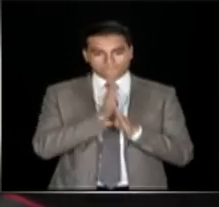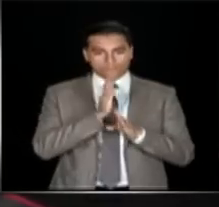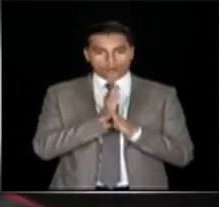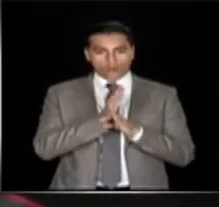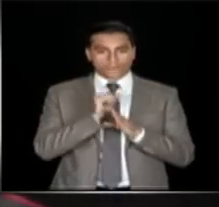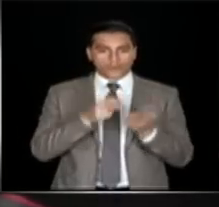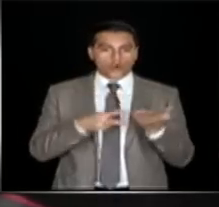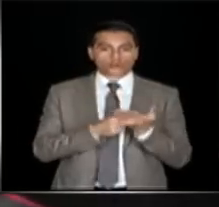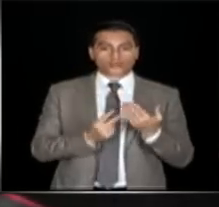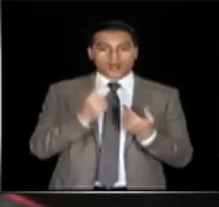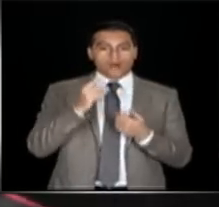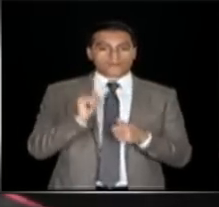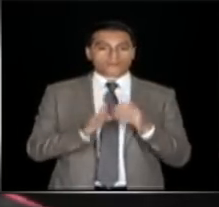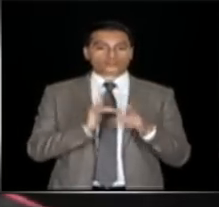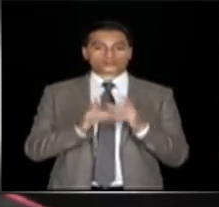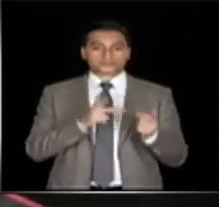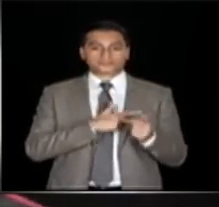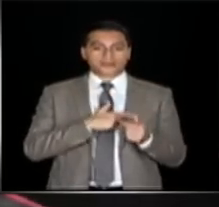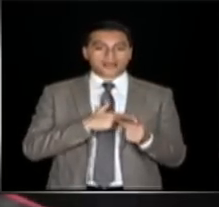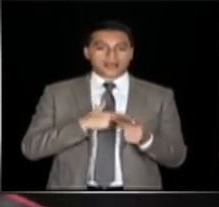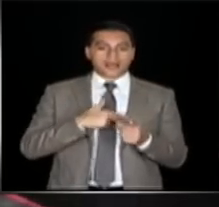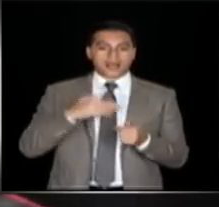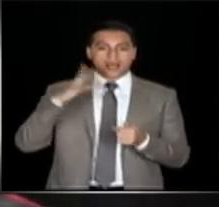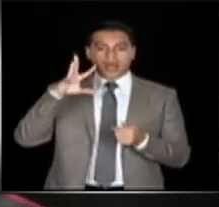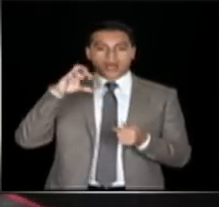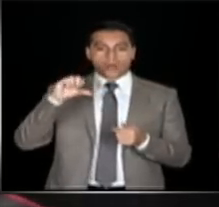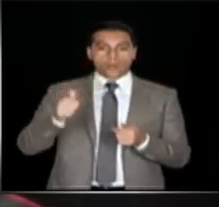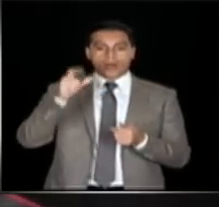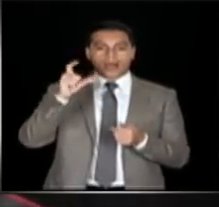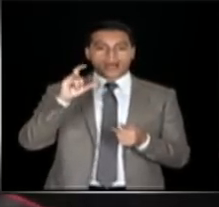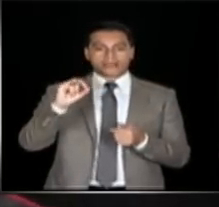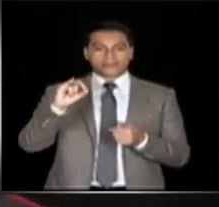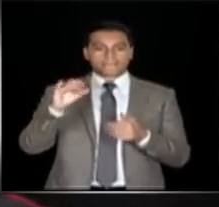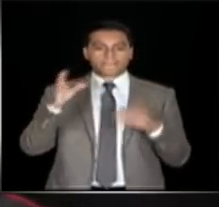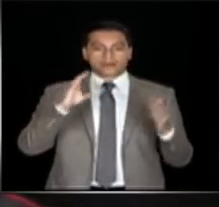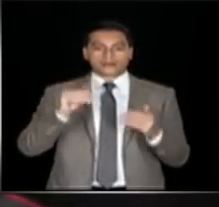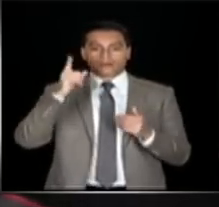من هو مخرج الجزء الأول من مسلسل هوانم جاردن سيتي؟